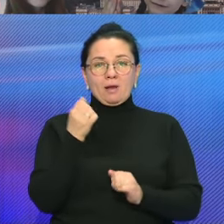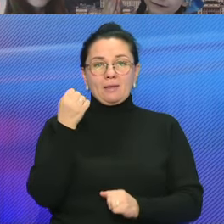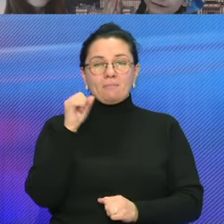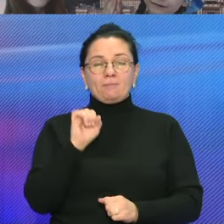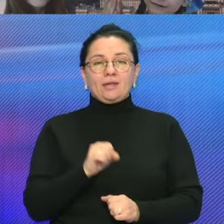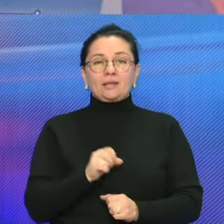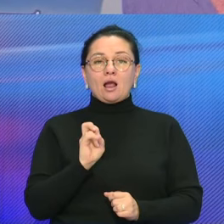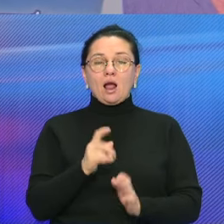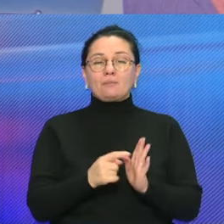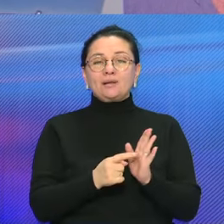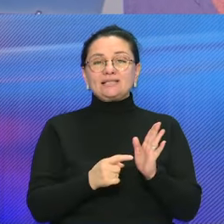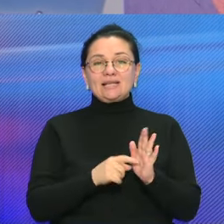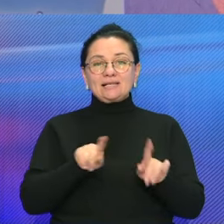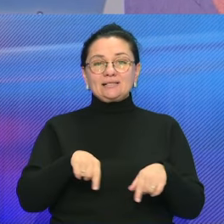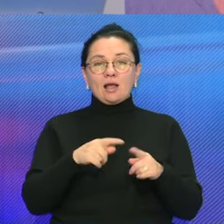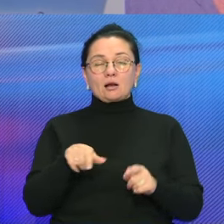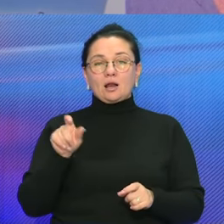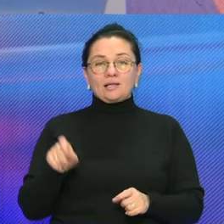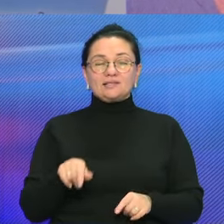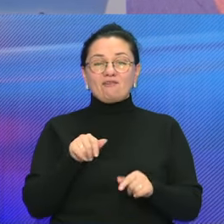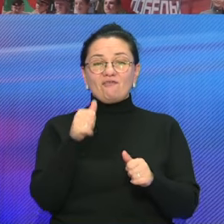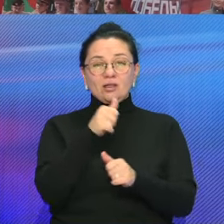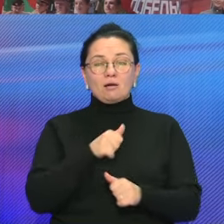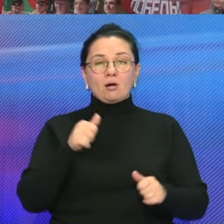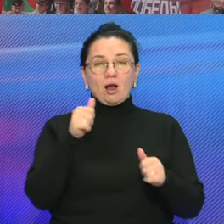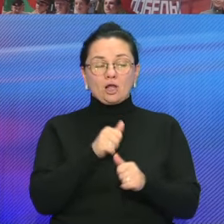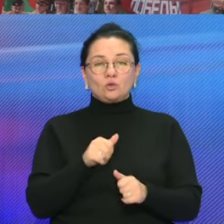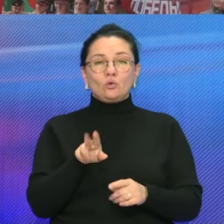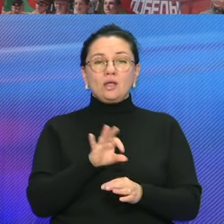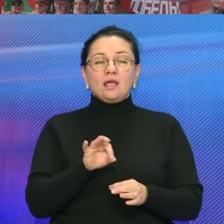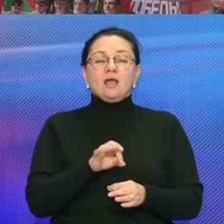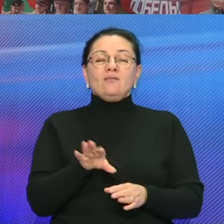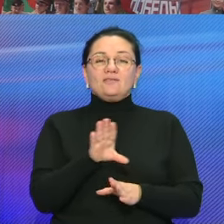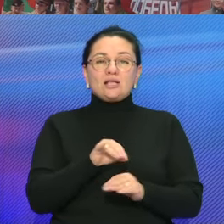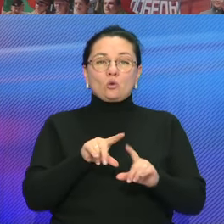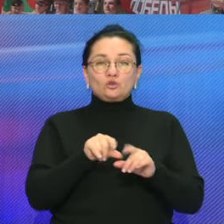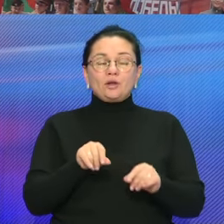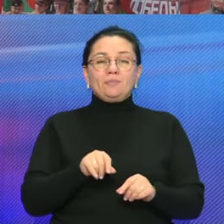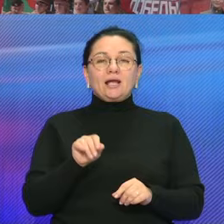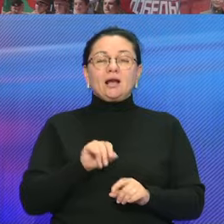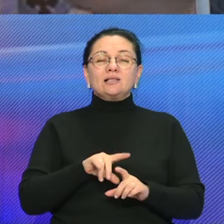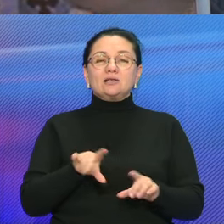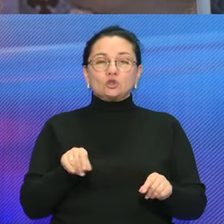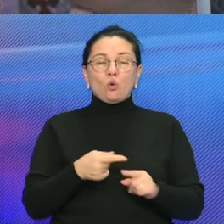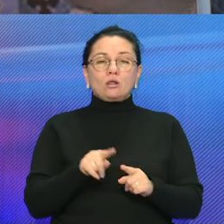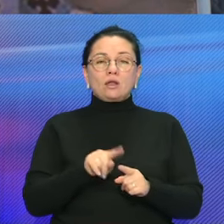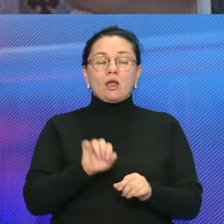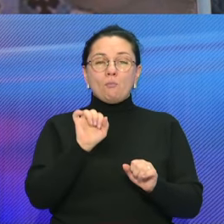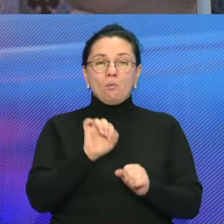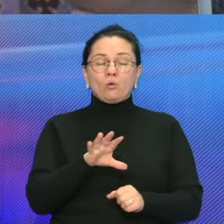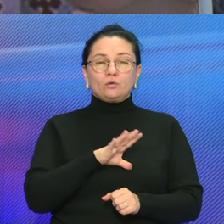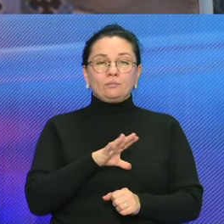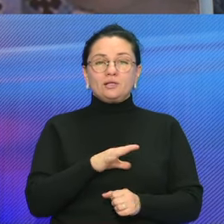Як падзяліліся арганізатары сёлета, зыходзячы з актыўнасці навучальных устаноў рэгіёна, колькасць удзельнікаў можа стаць